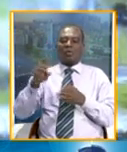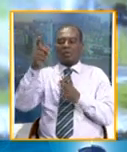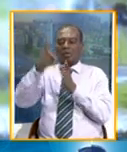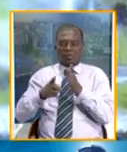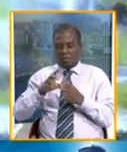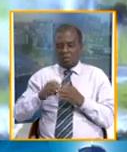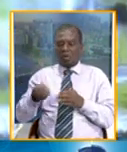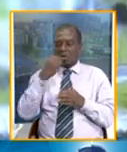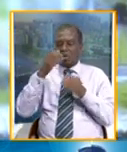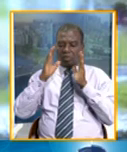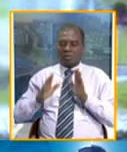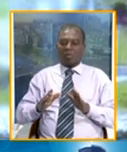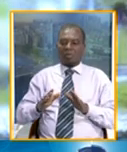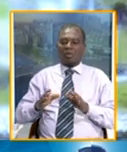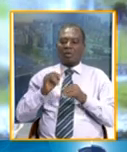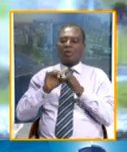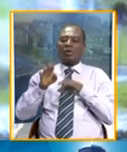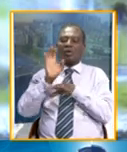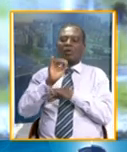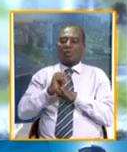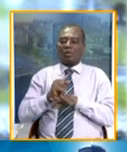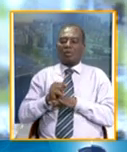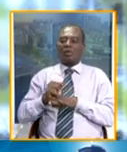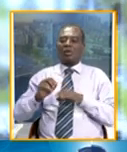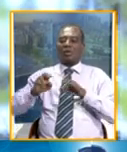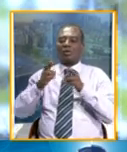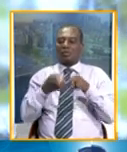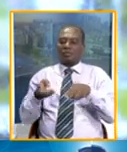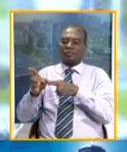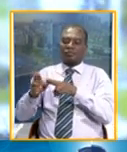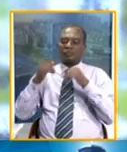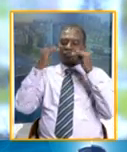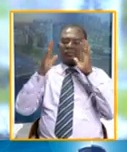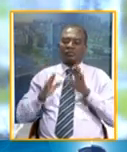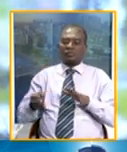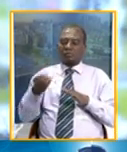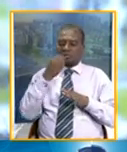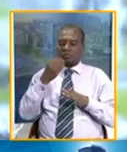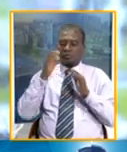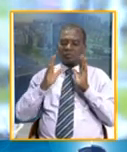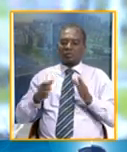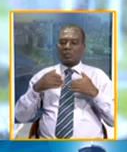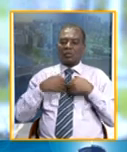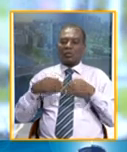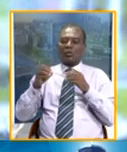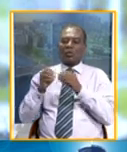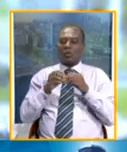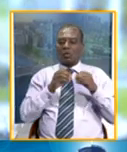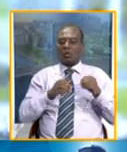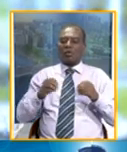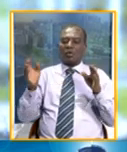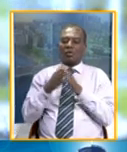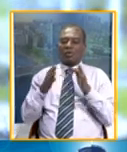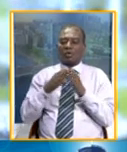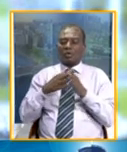réseaux ivoiriens des consommateurs a organisé une rencontre dans la commune de Yopougon autour du thème « Lutte contre la